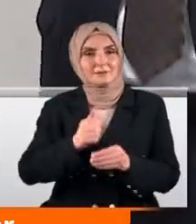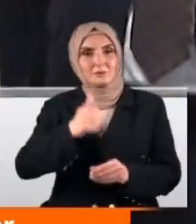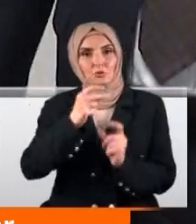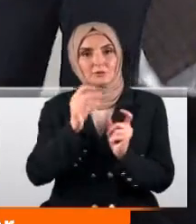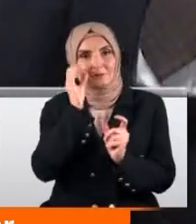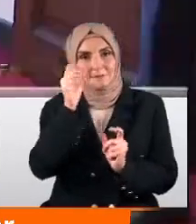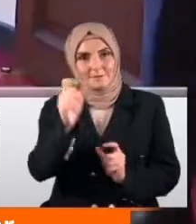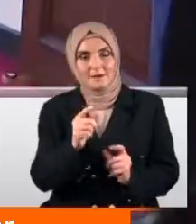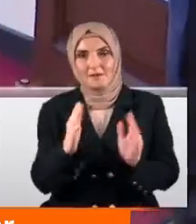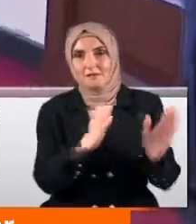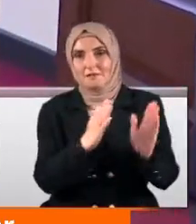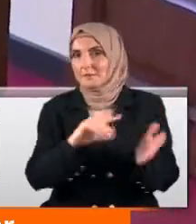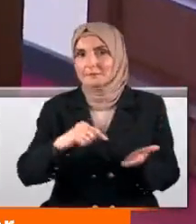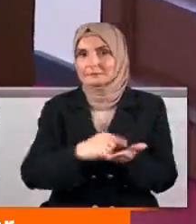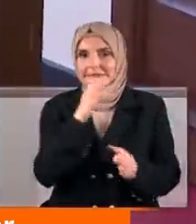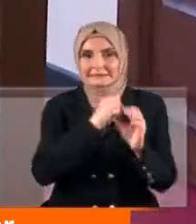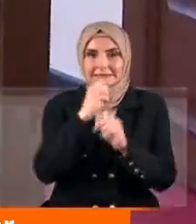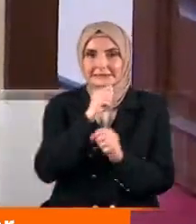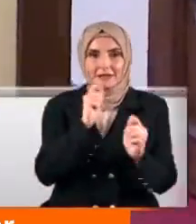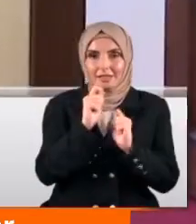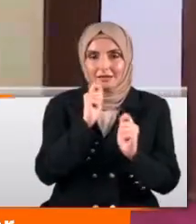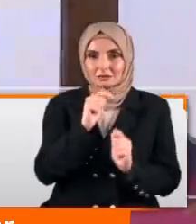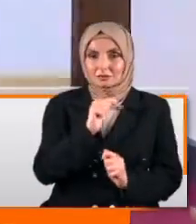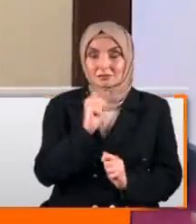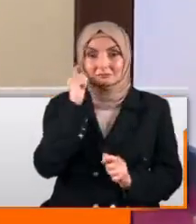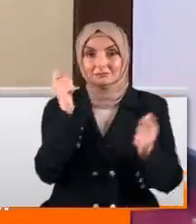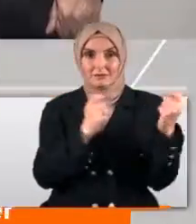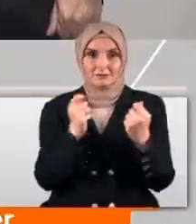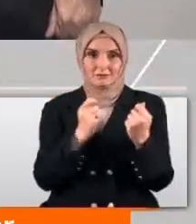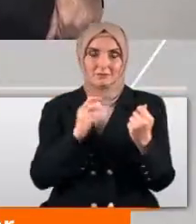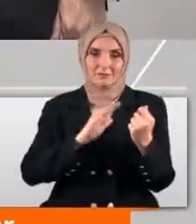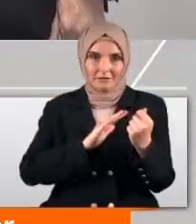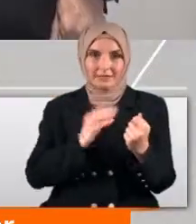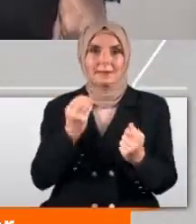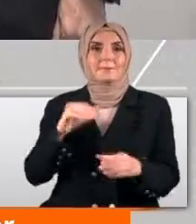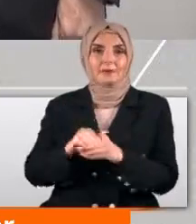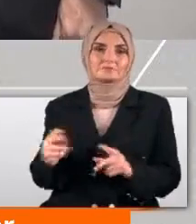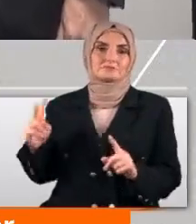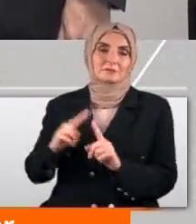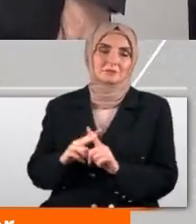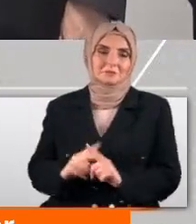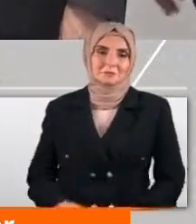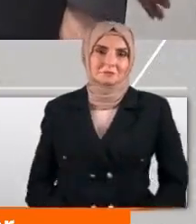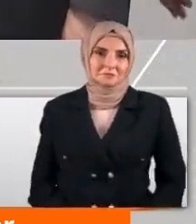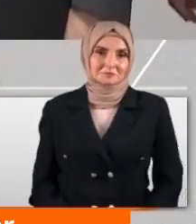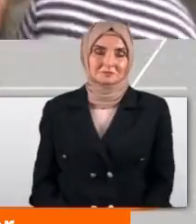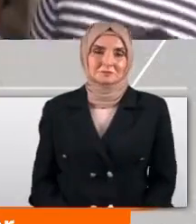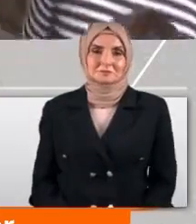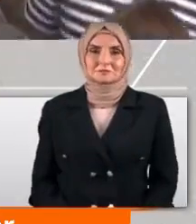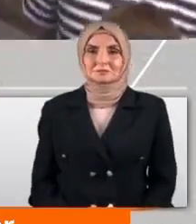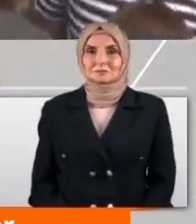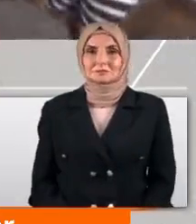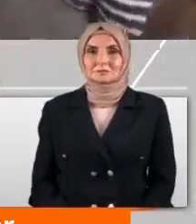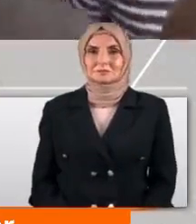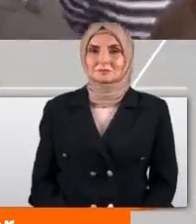arasında imzalanan gizli protokol tartışmalarına İYİ Parti de katıldı. İçişleri Bakanlığı üzerinden Sayın Özdağ böyle